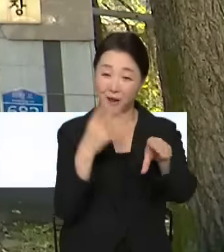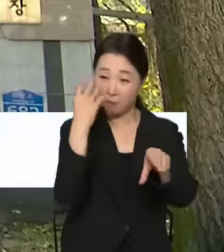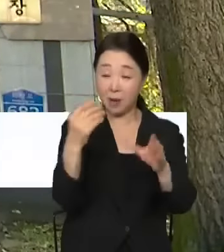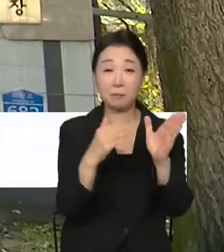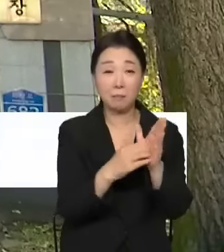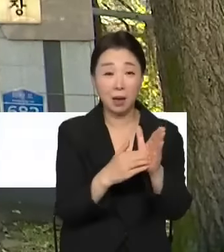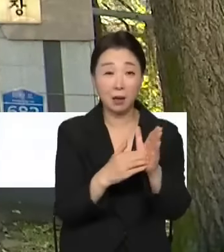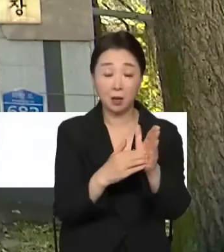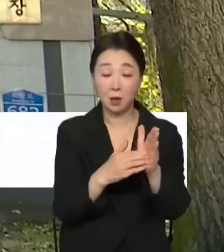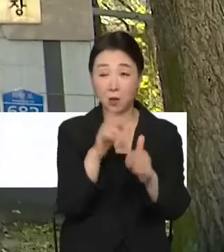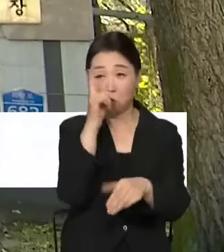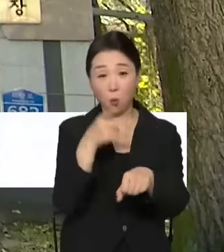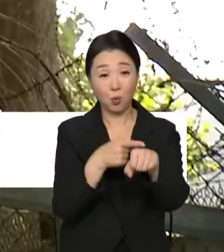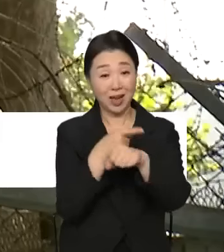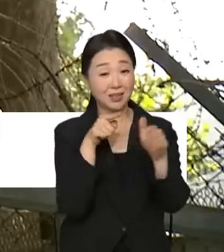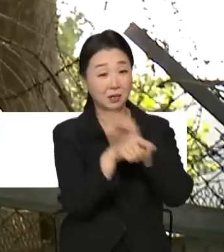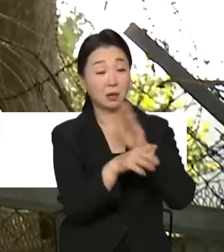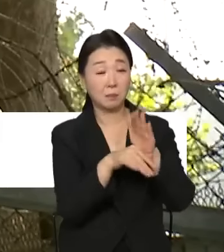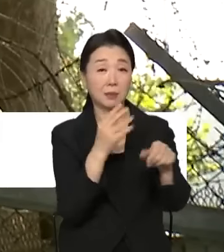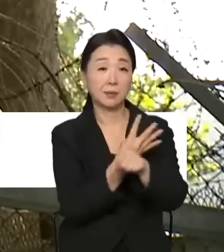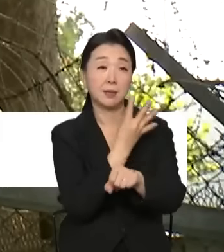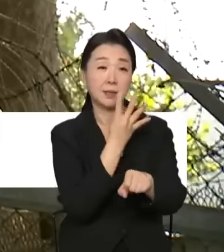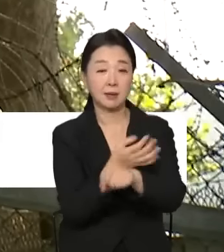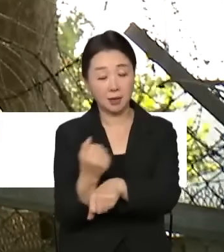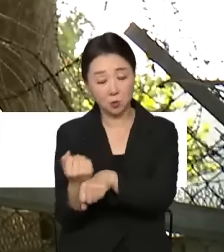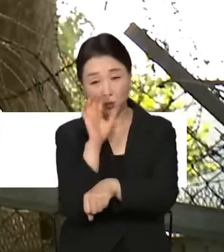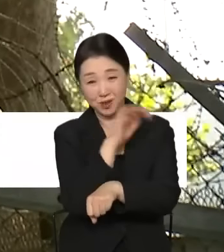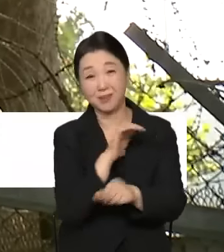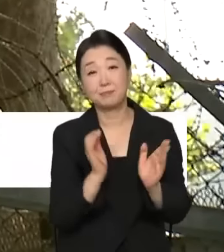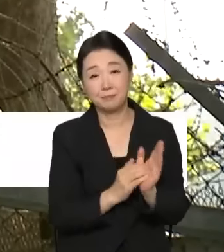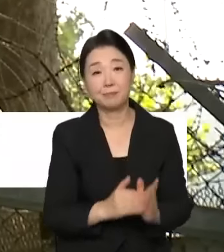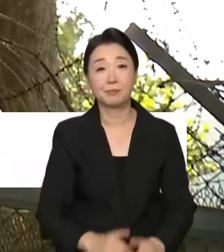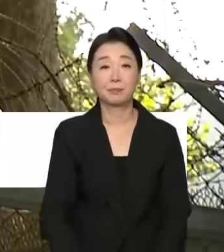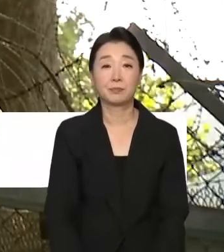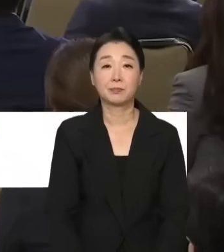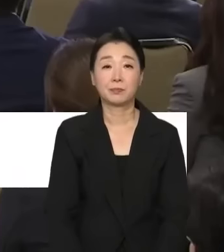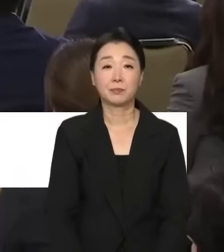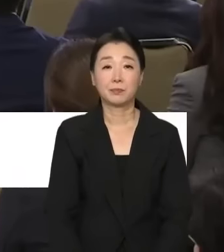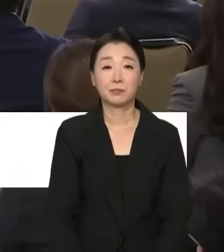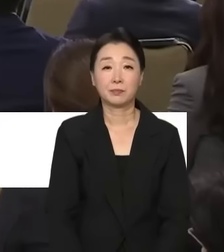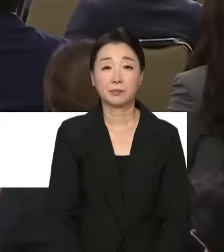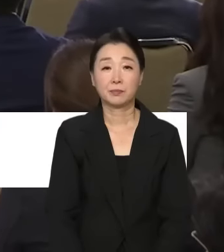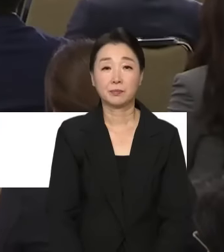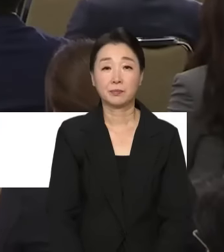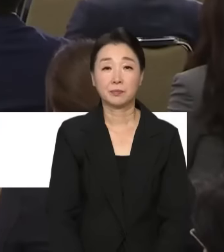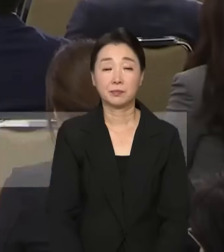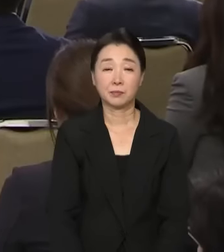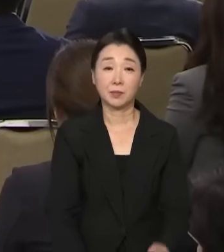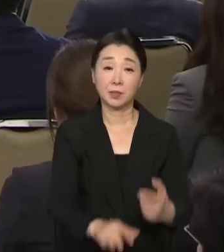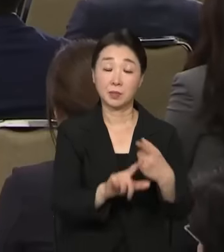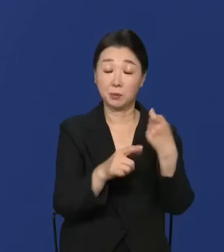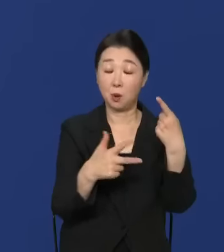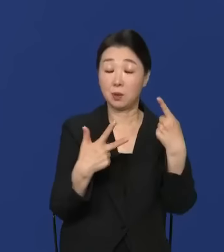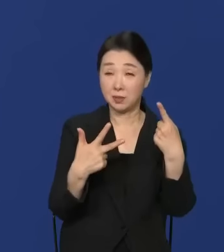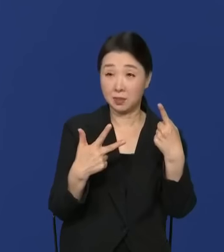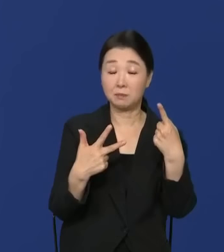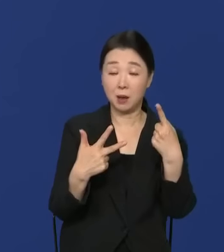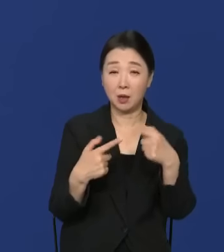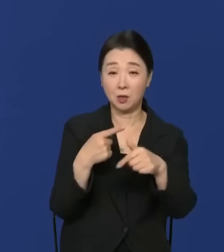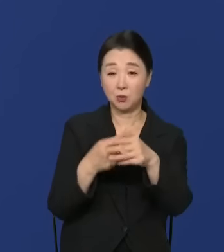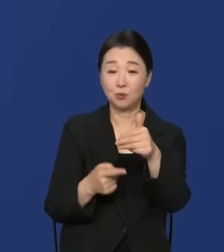오후 1시쯤 이곳을 찾아 4시간가량 골프 연습을 한 것으로 알려집니다. 앞서 지난 7일 자신과 김건희 여사